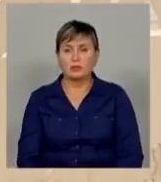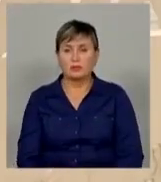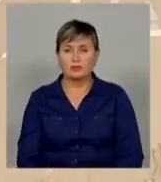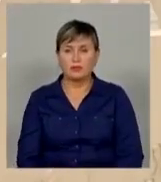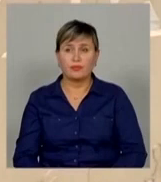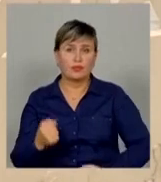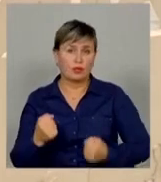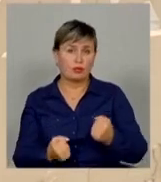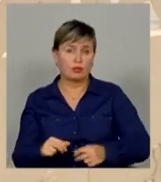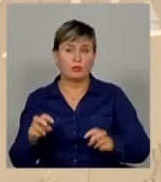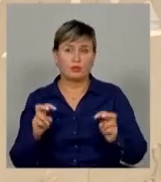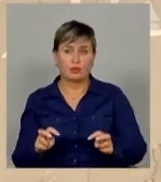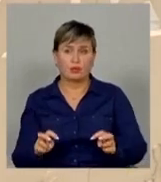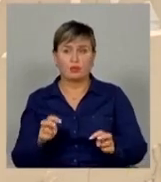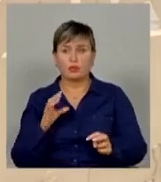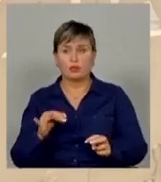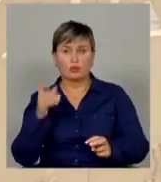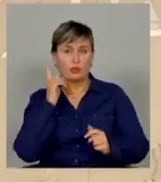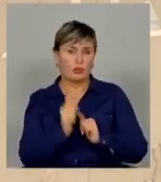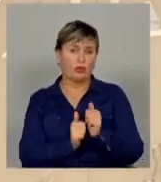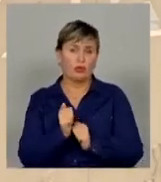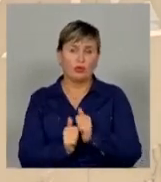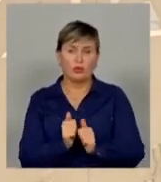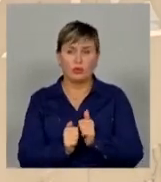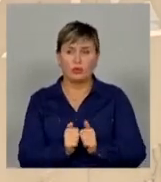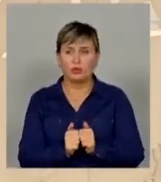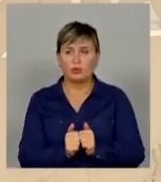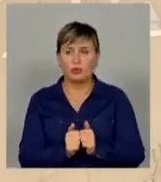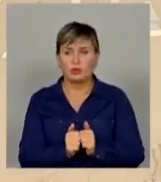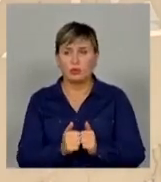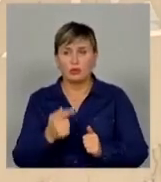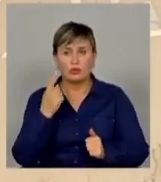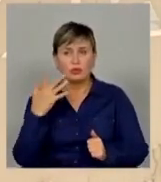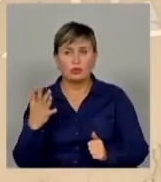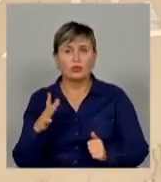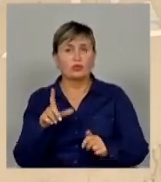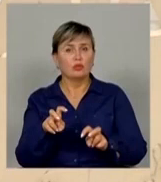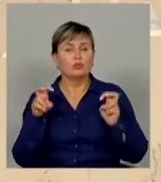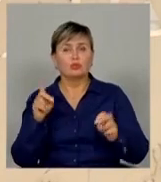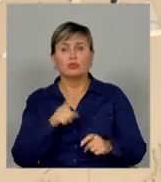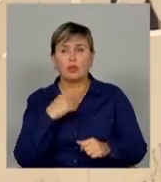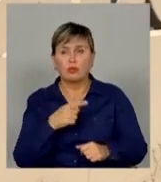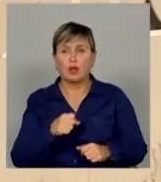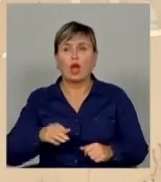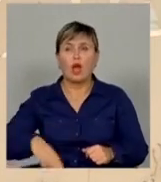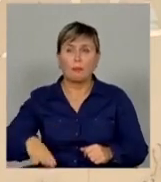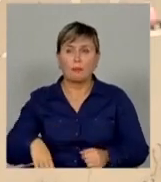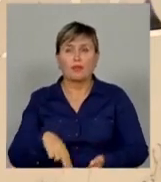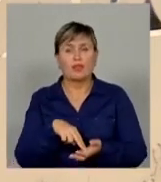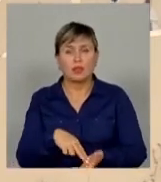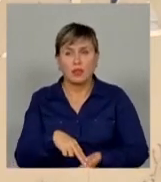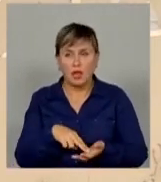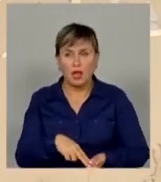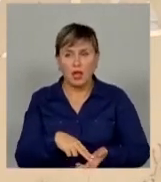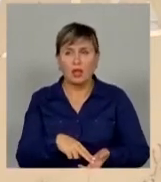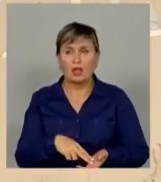рулем сидят и в то же время на сотке сидят. Они не слышат, что пассажиры говорят, а потом простоят в